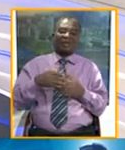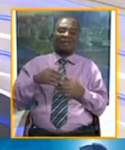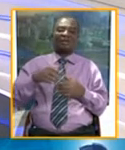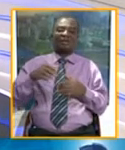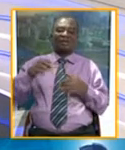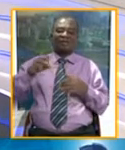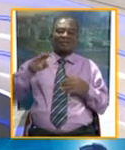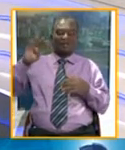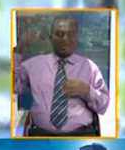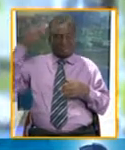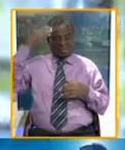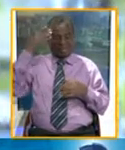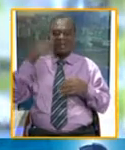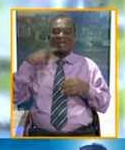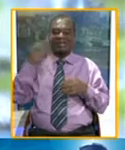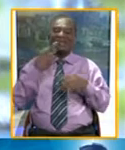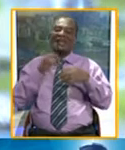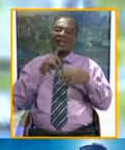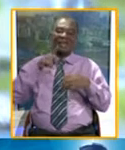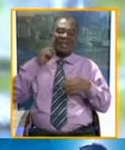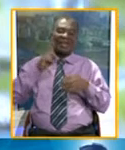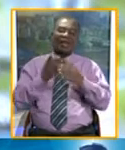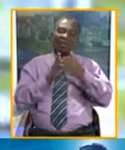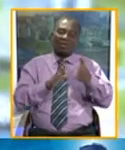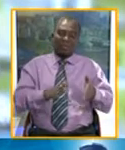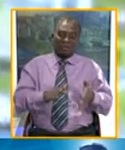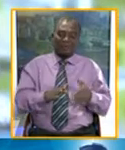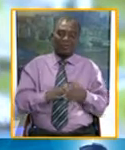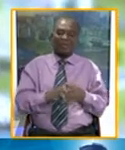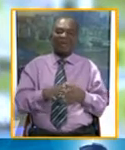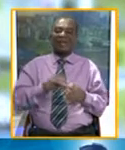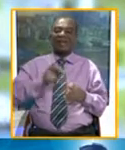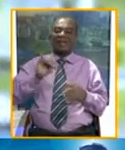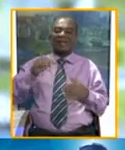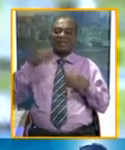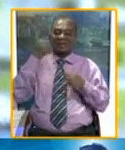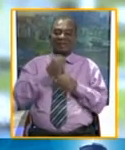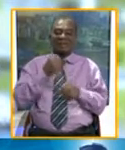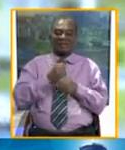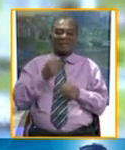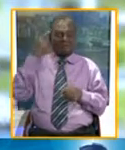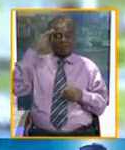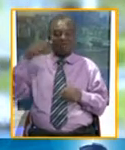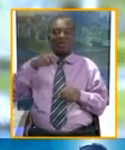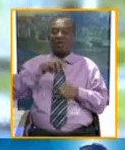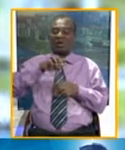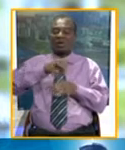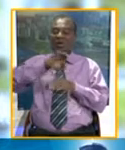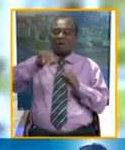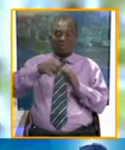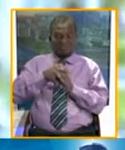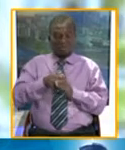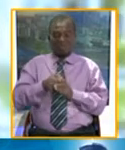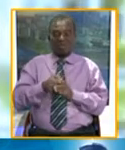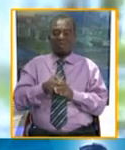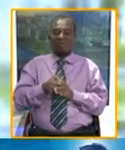Ahmed Bakayoko, alors ministre d'État, ministre de l'Intérieur et de la Sécurité. Les élus locaux expriment